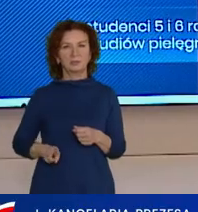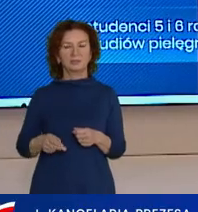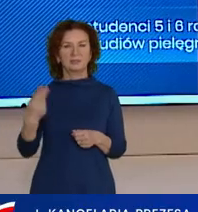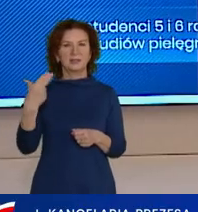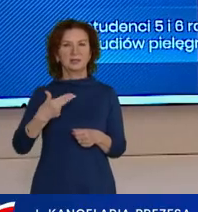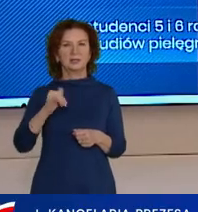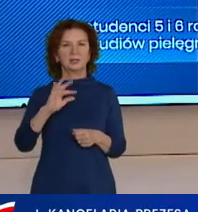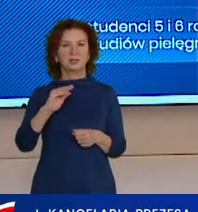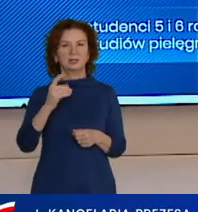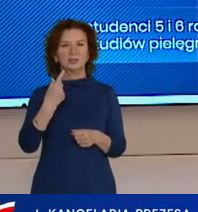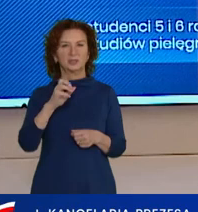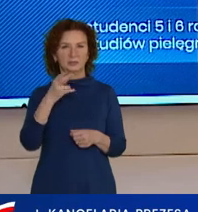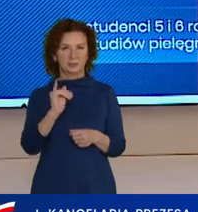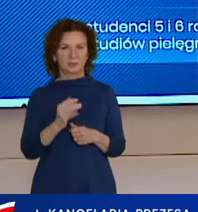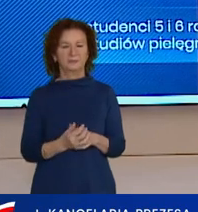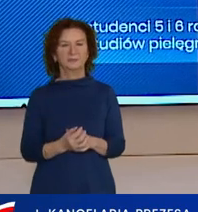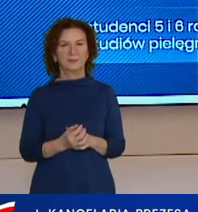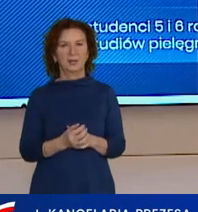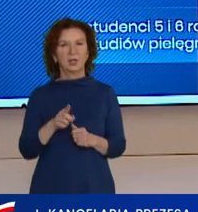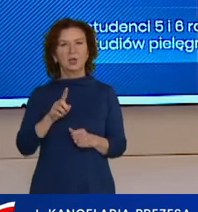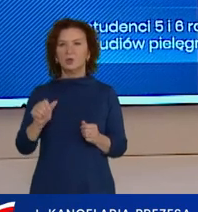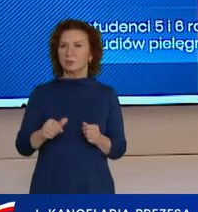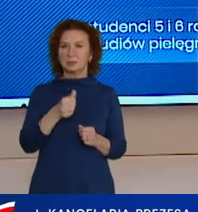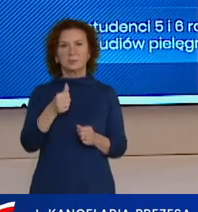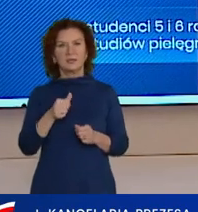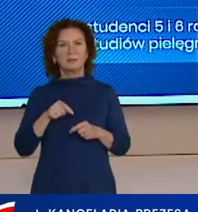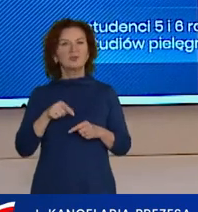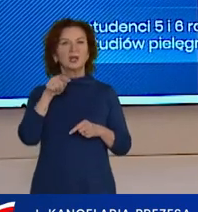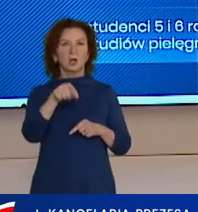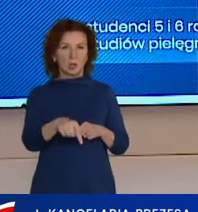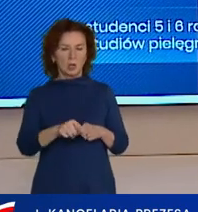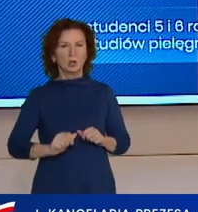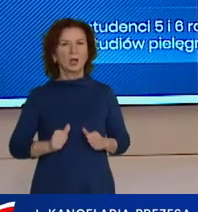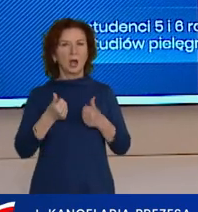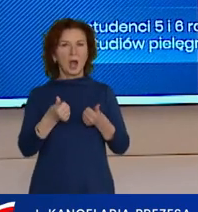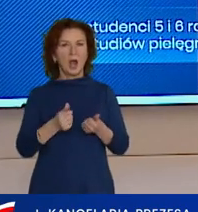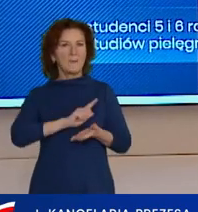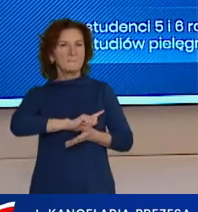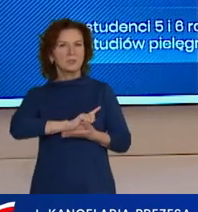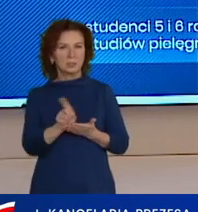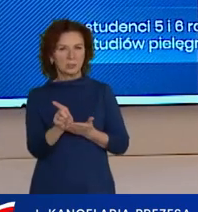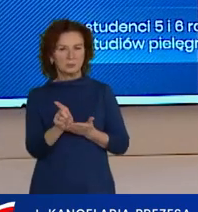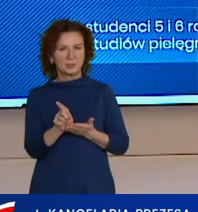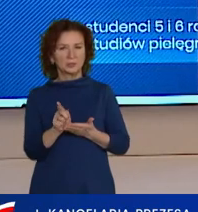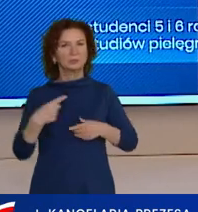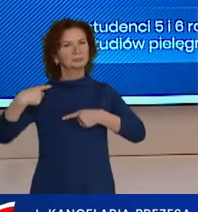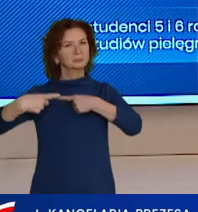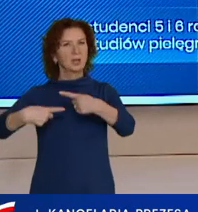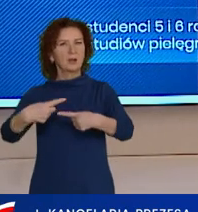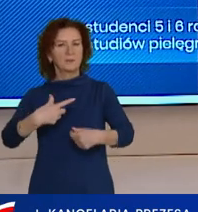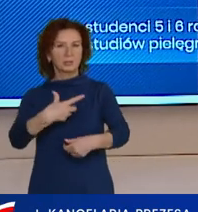Adam Niedzielski, ale jest to jeden z kroków w kierunku przyspieszania procesu